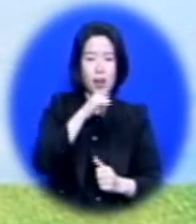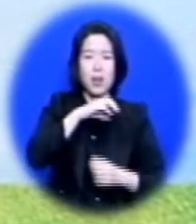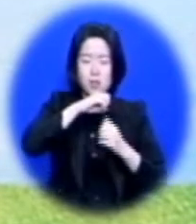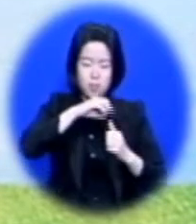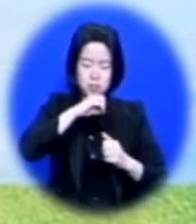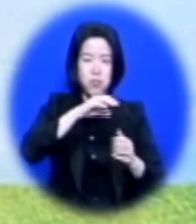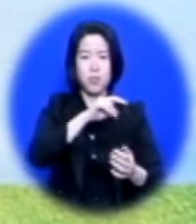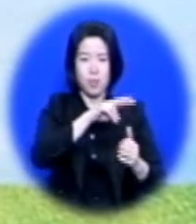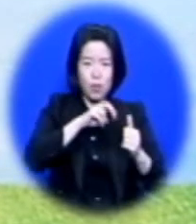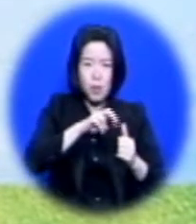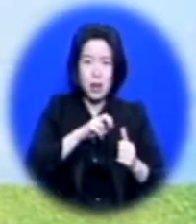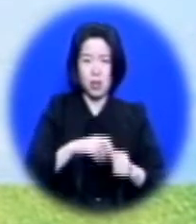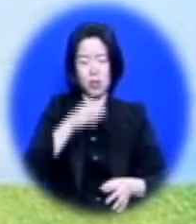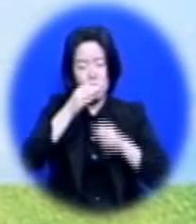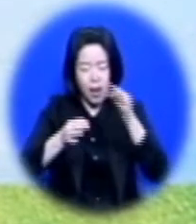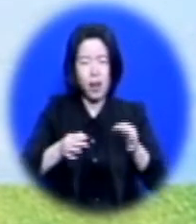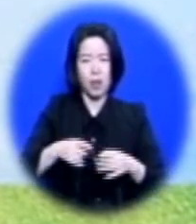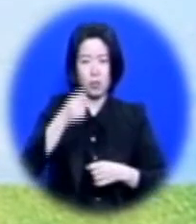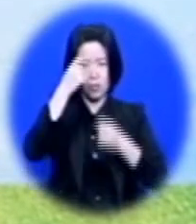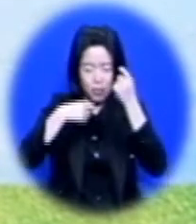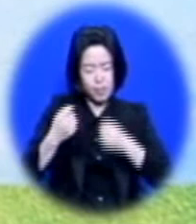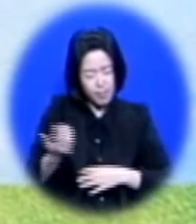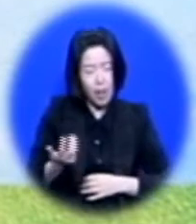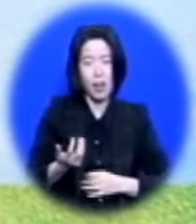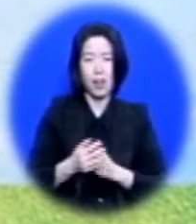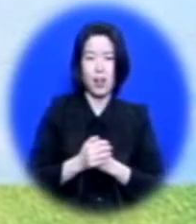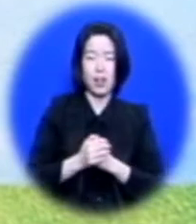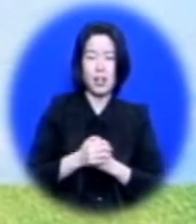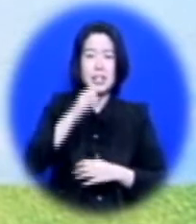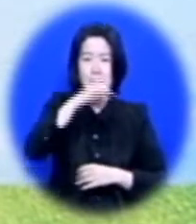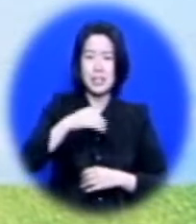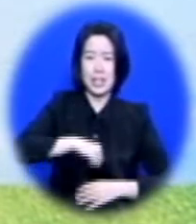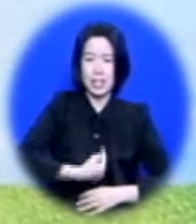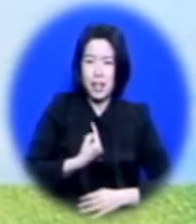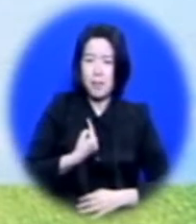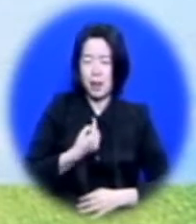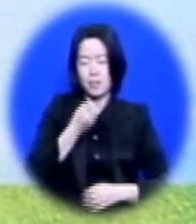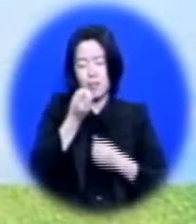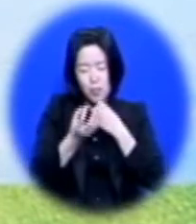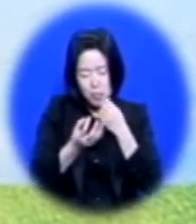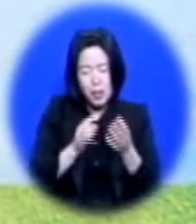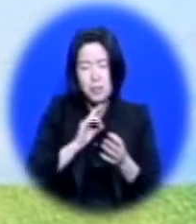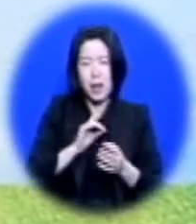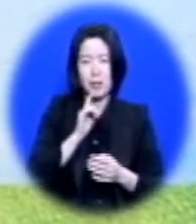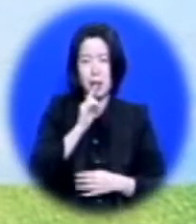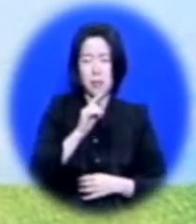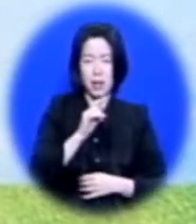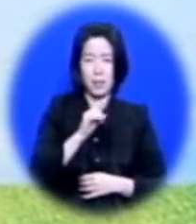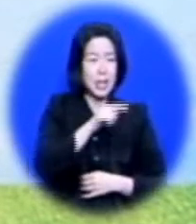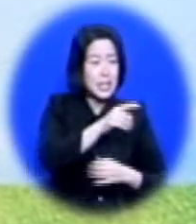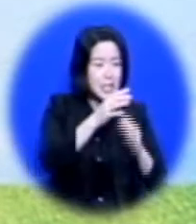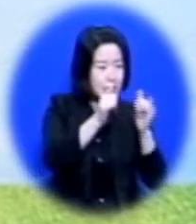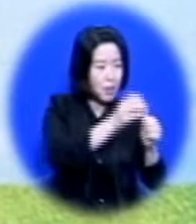하고 탄식하고 슬퍼하고 그 좋아 자기 하소연 이나 들어 달라 그러고 이 사람 붙잡고